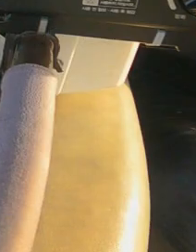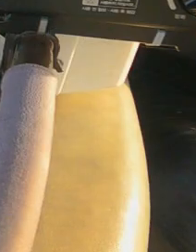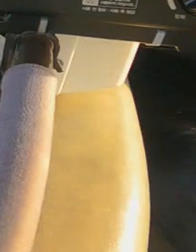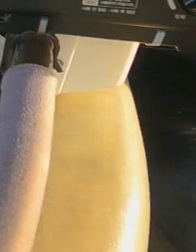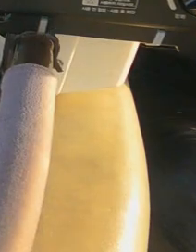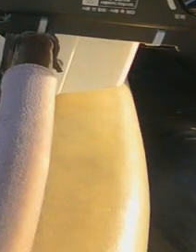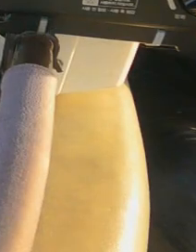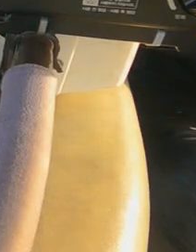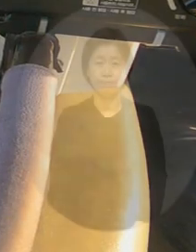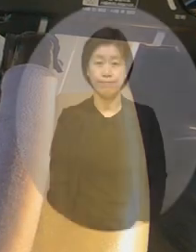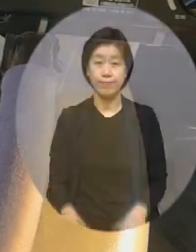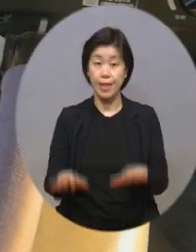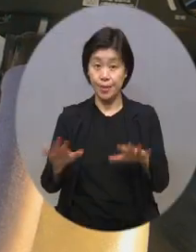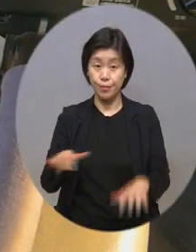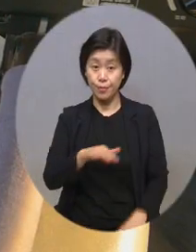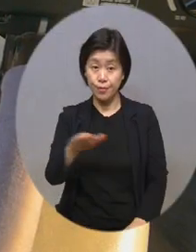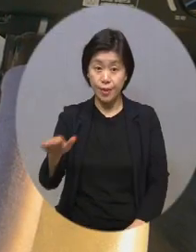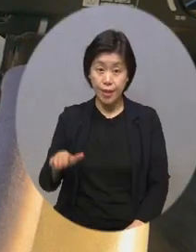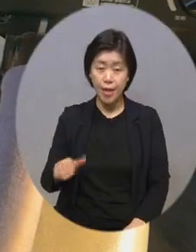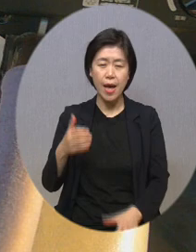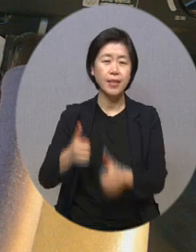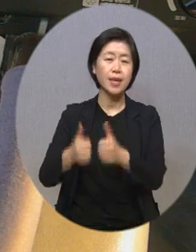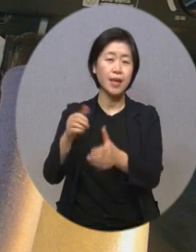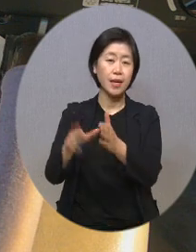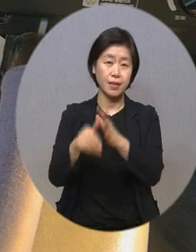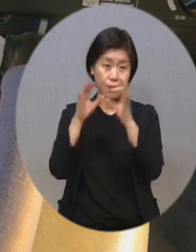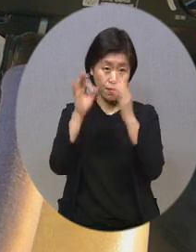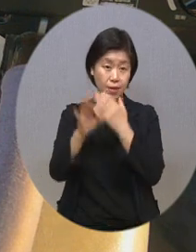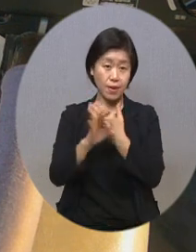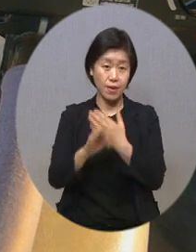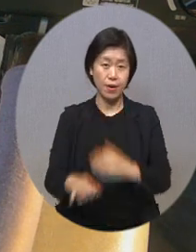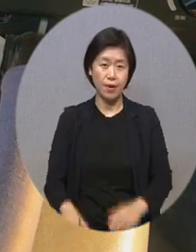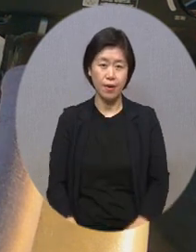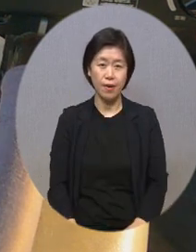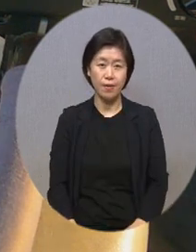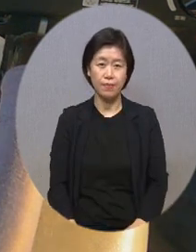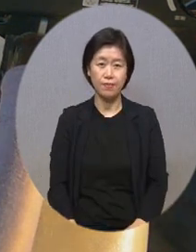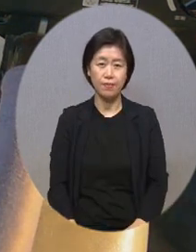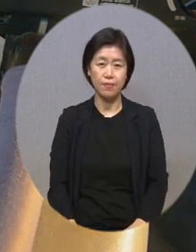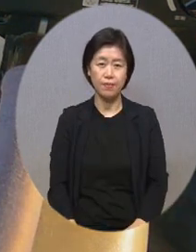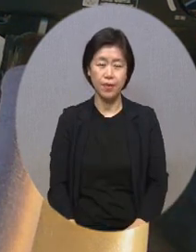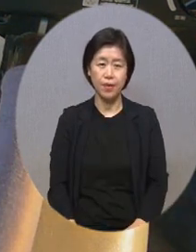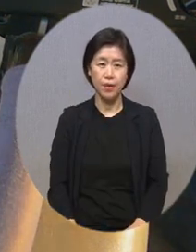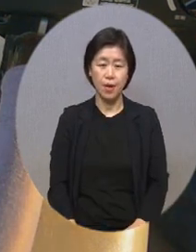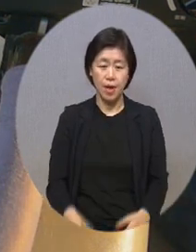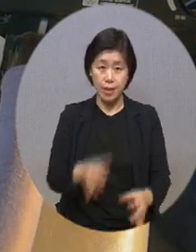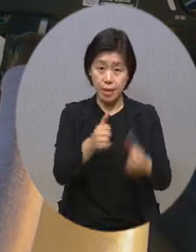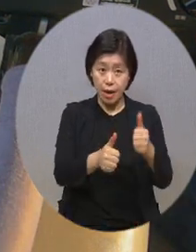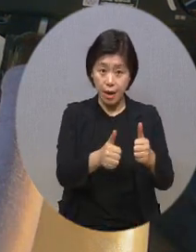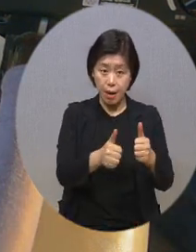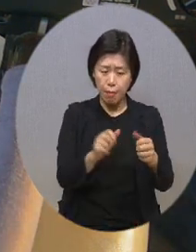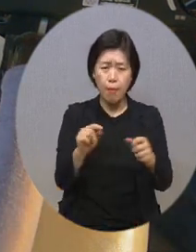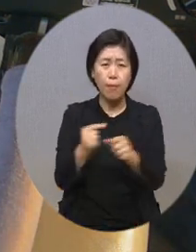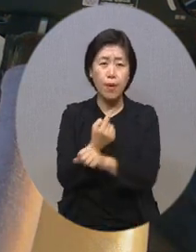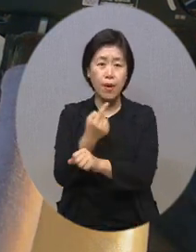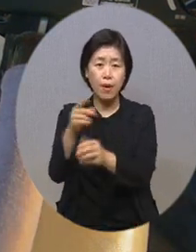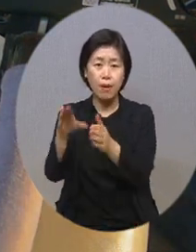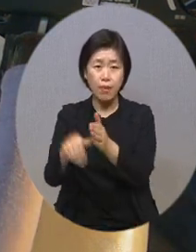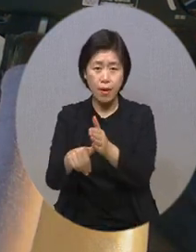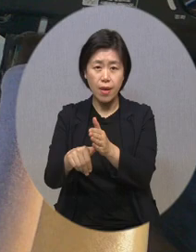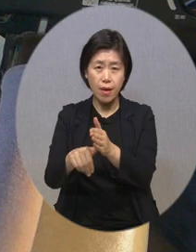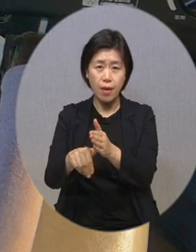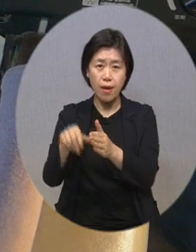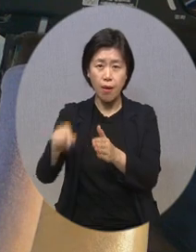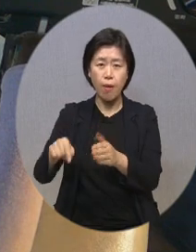아, 우리 그 본 경기를 할 때 보면은 네. 그 연장전 외에는 카트를 못 하잖아요.